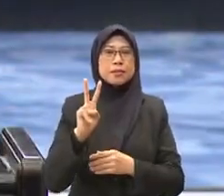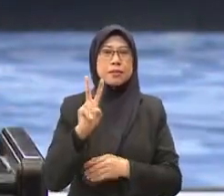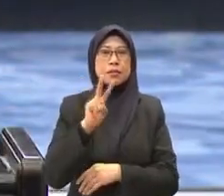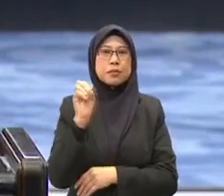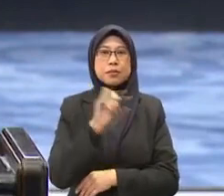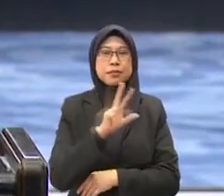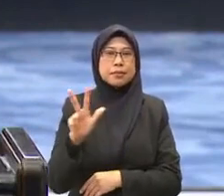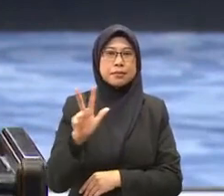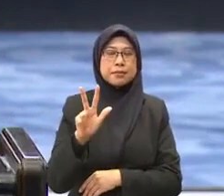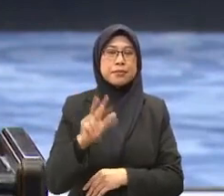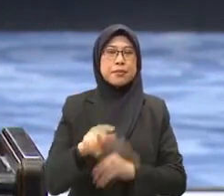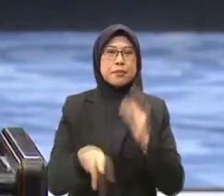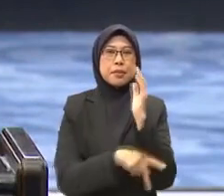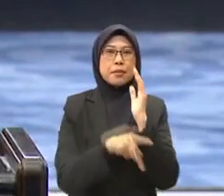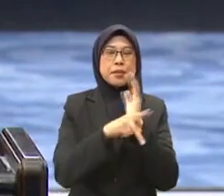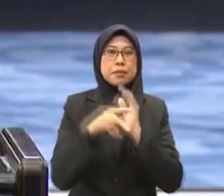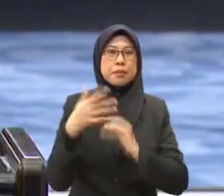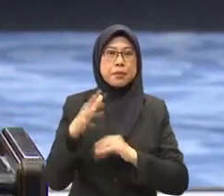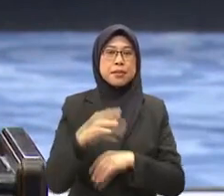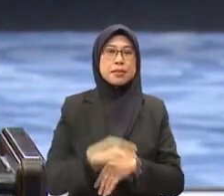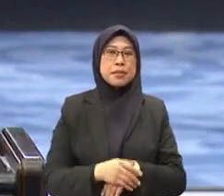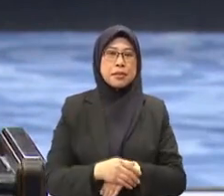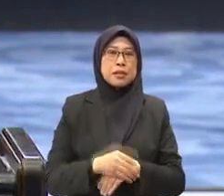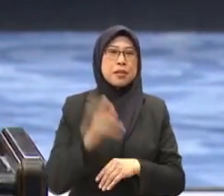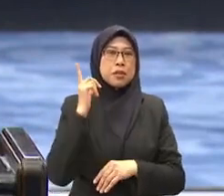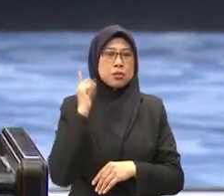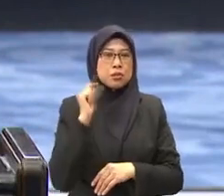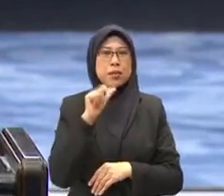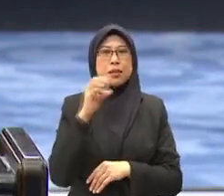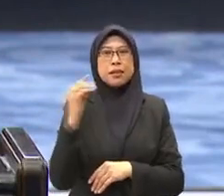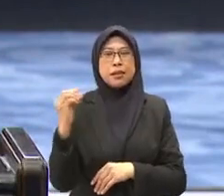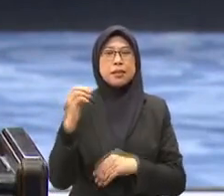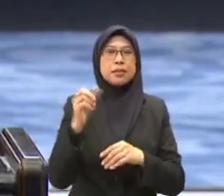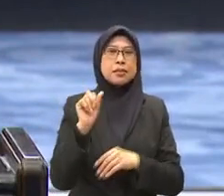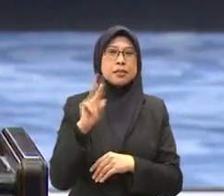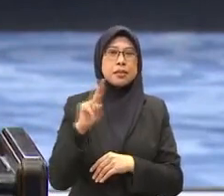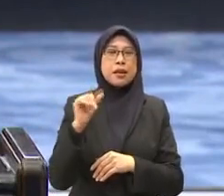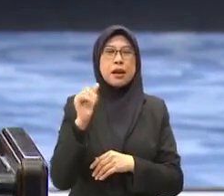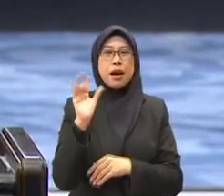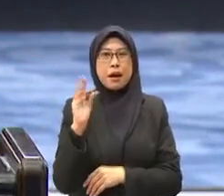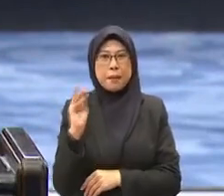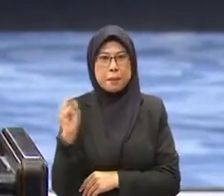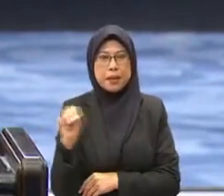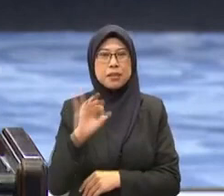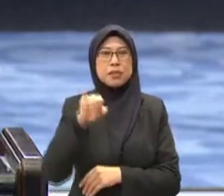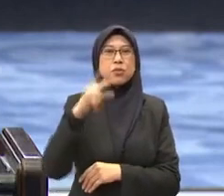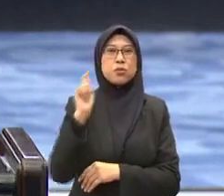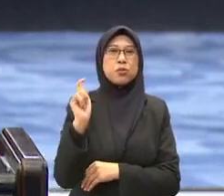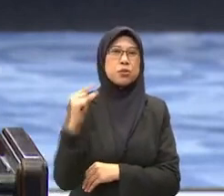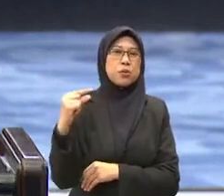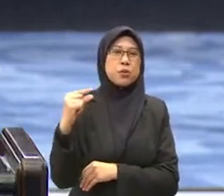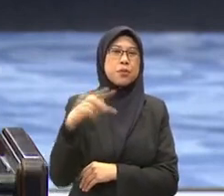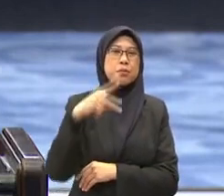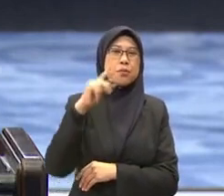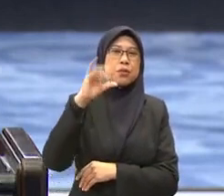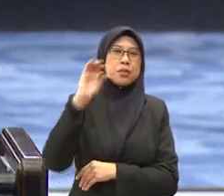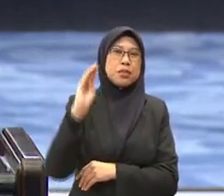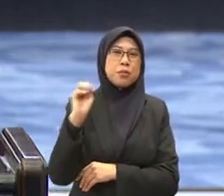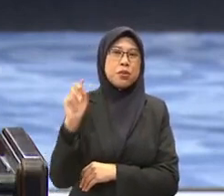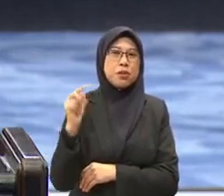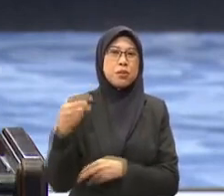2023 iaitu yang berhormat Damansara Subang ldang seri am Labuan jelutong Puncak Borneo hulu